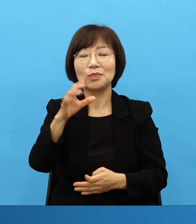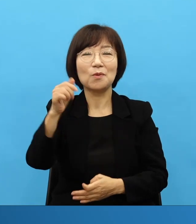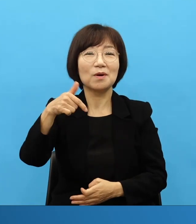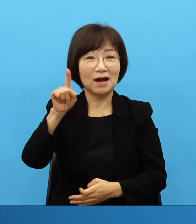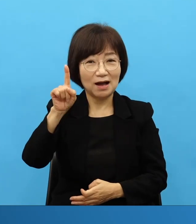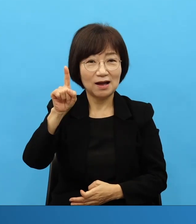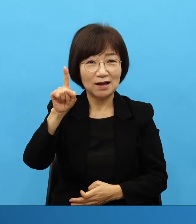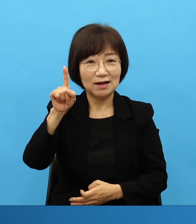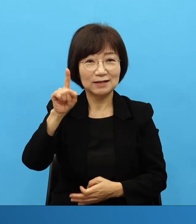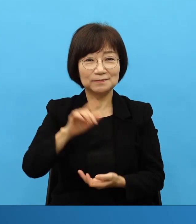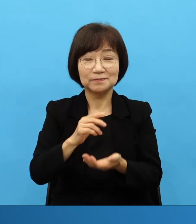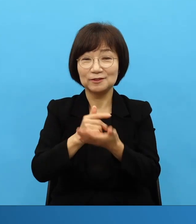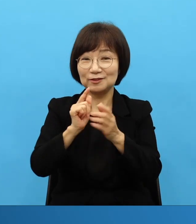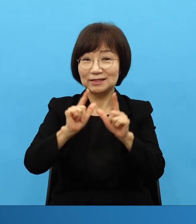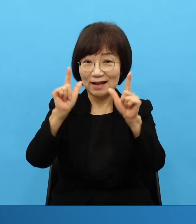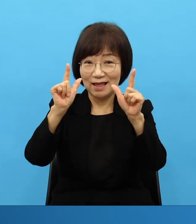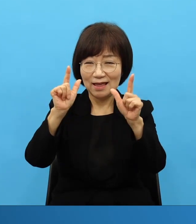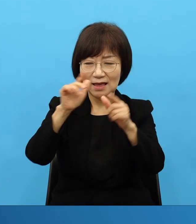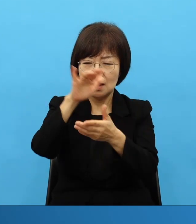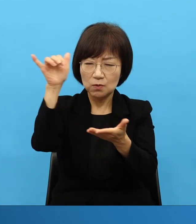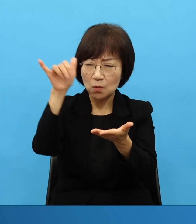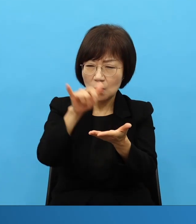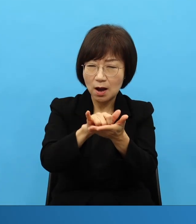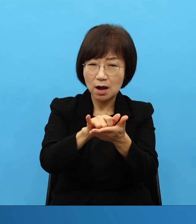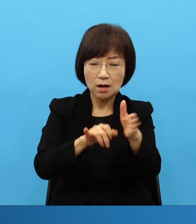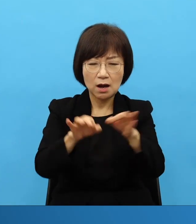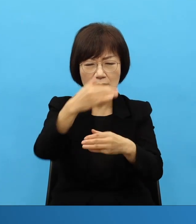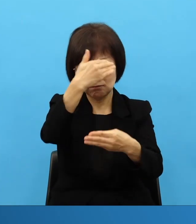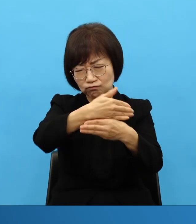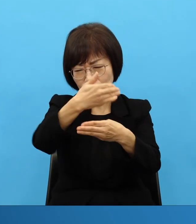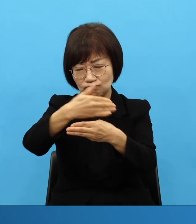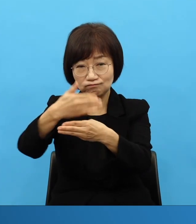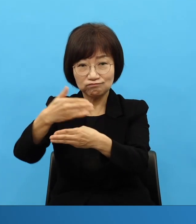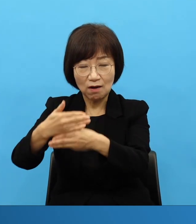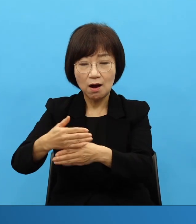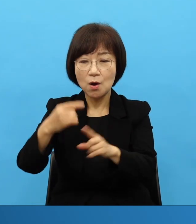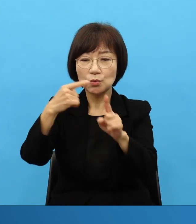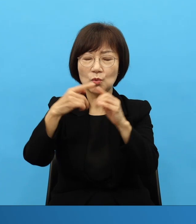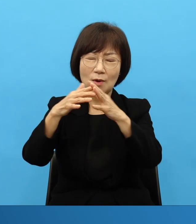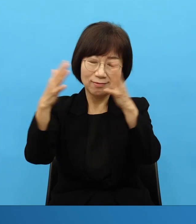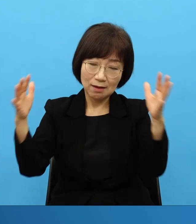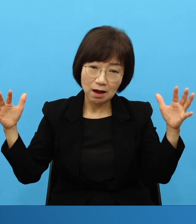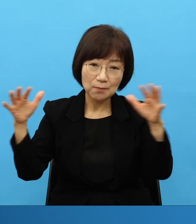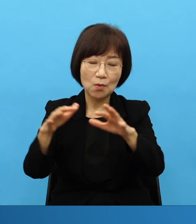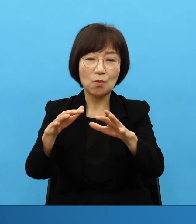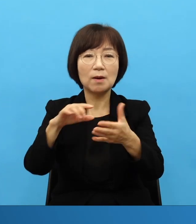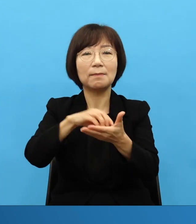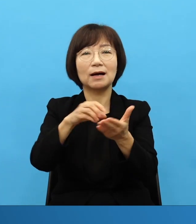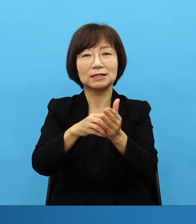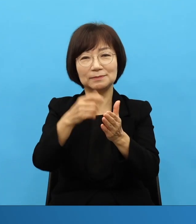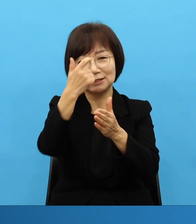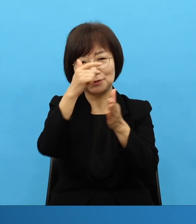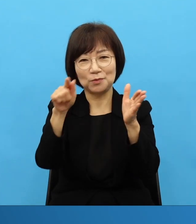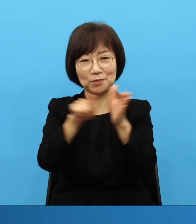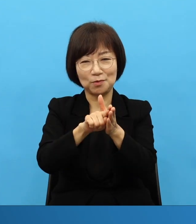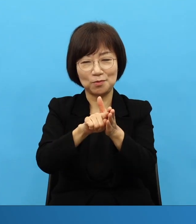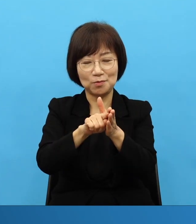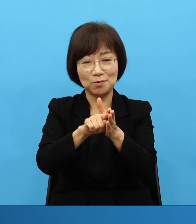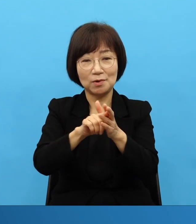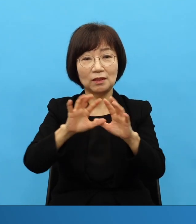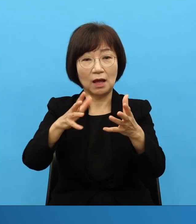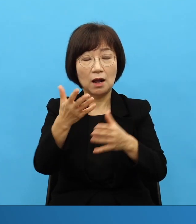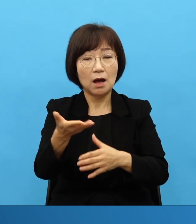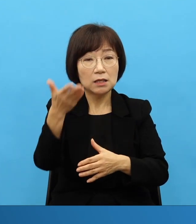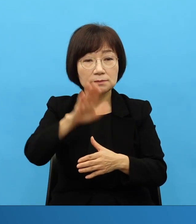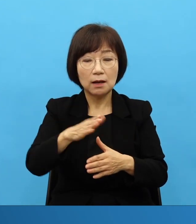통가는 주일날 공항과 상가들이 문을 닫고 교회에 갈 정도로 기독교 국가지만 정확한